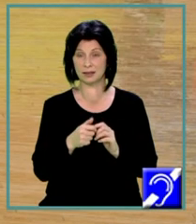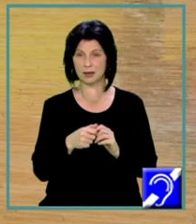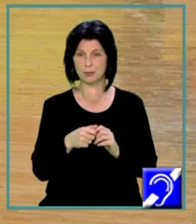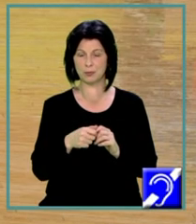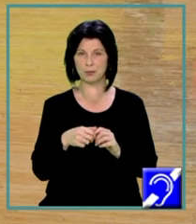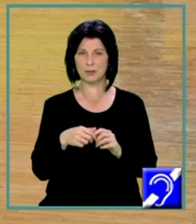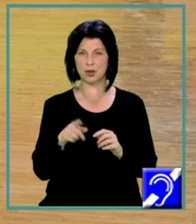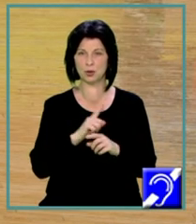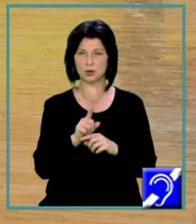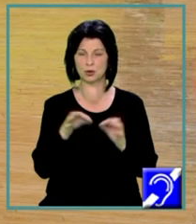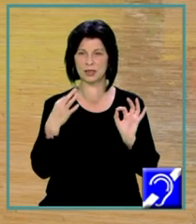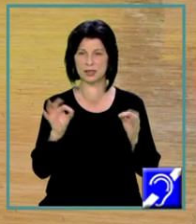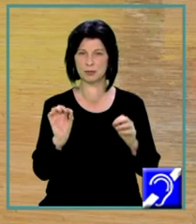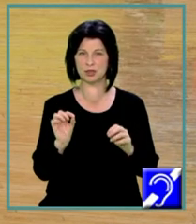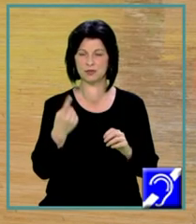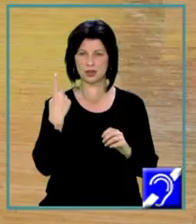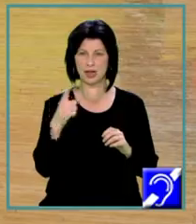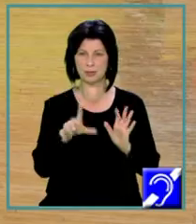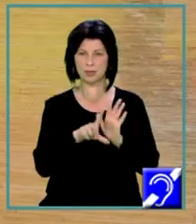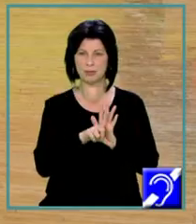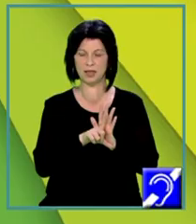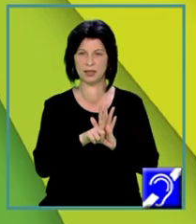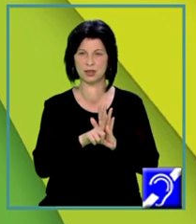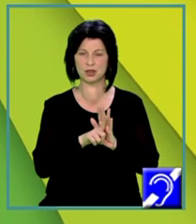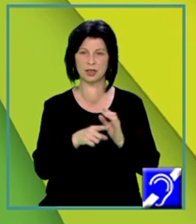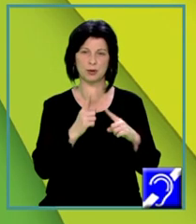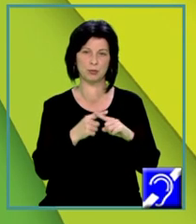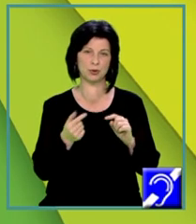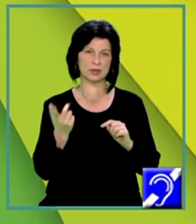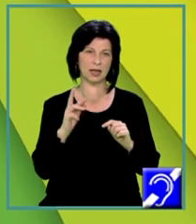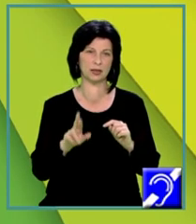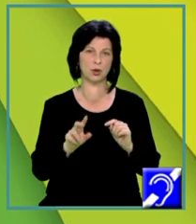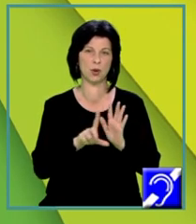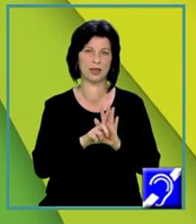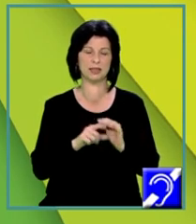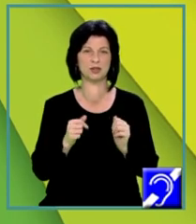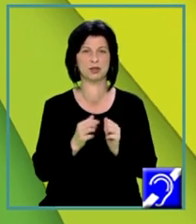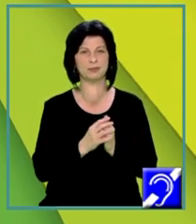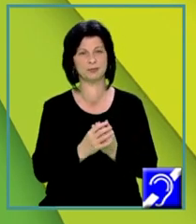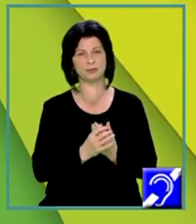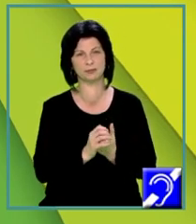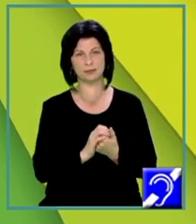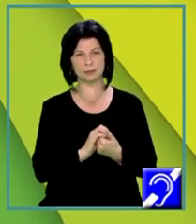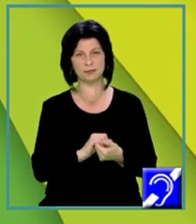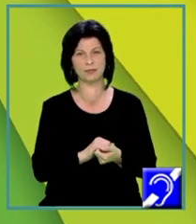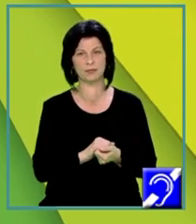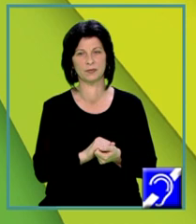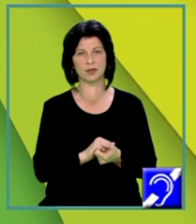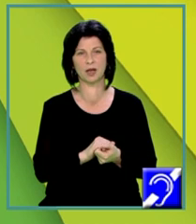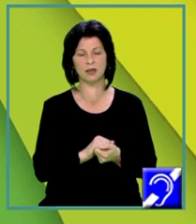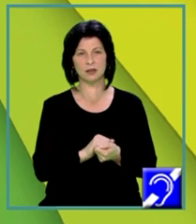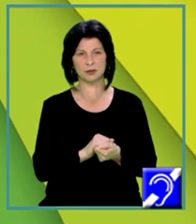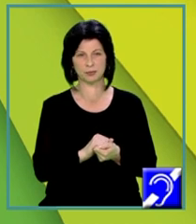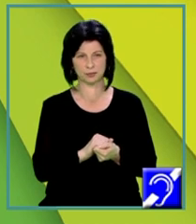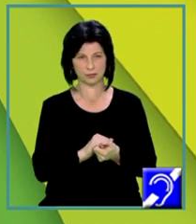o teoremă importantă ne spune că orice morfeas de corpuri este injectiv intradevar dacă ar mai putea prin absurd că